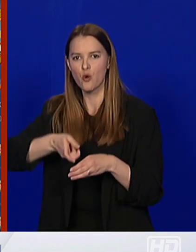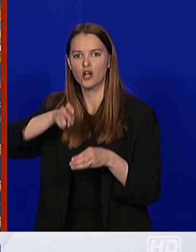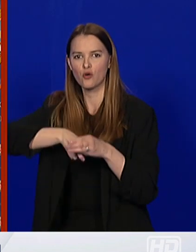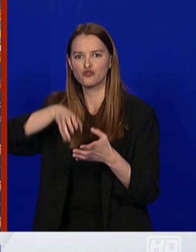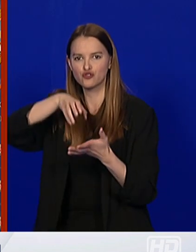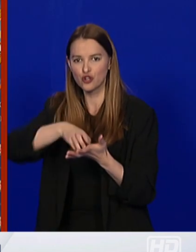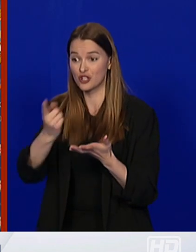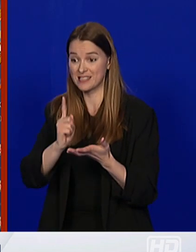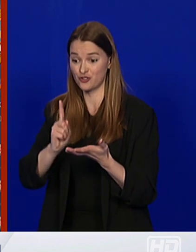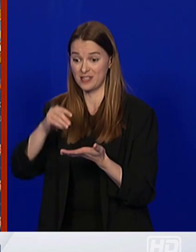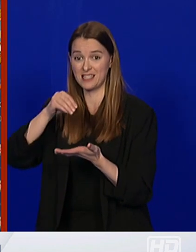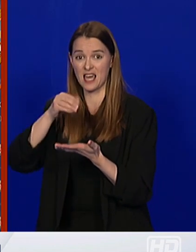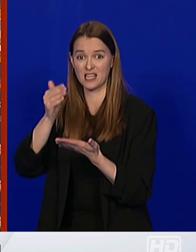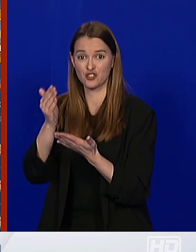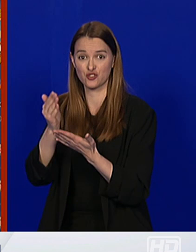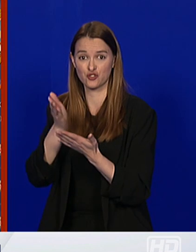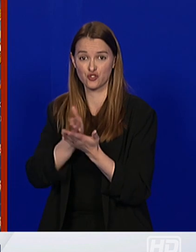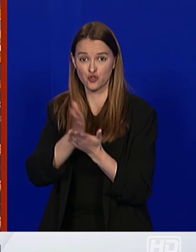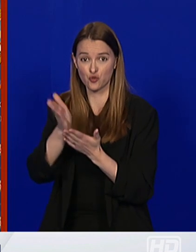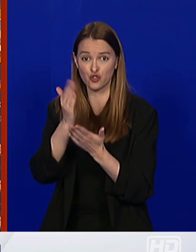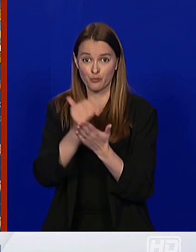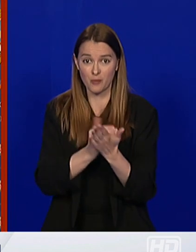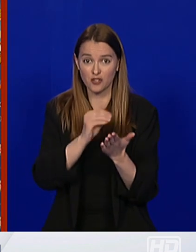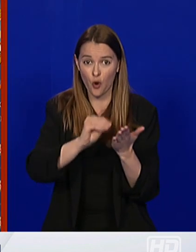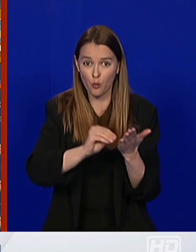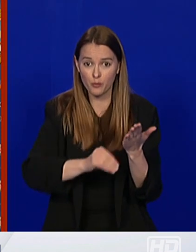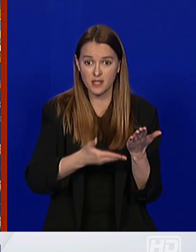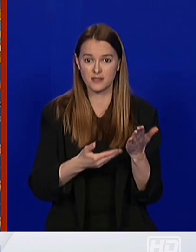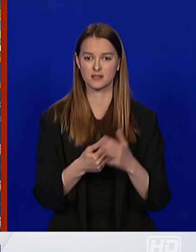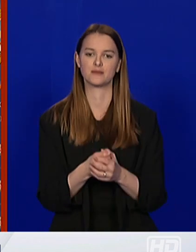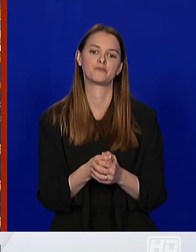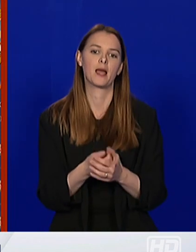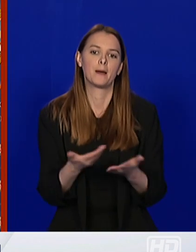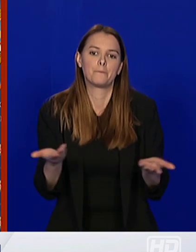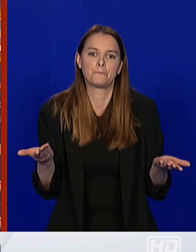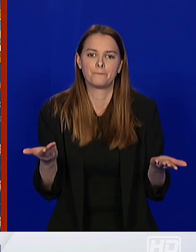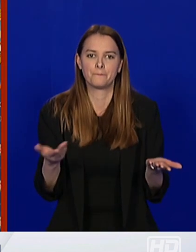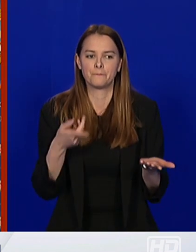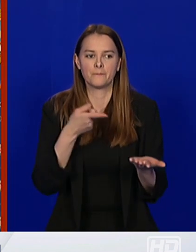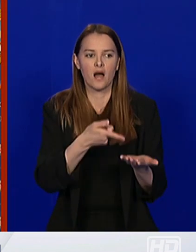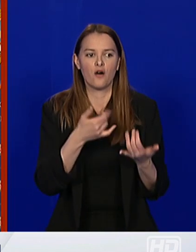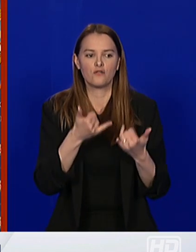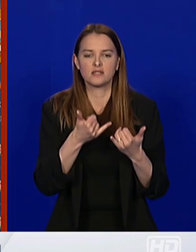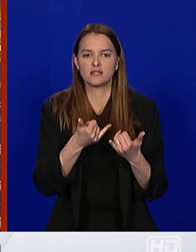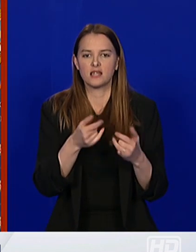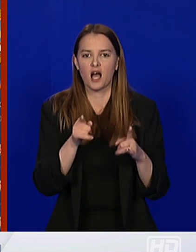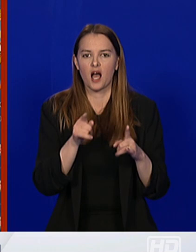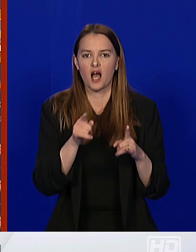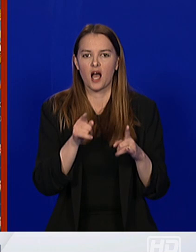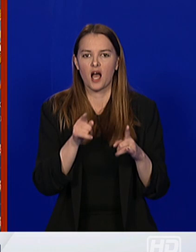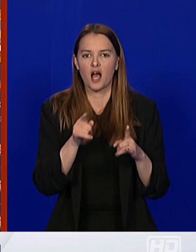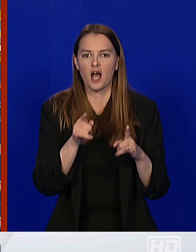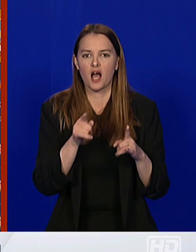Ne, gledajte, riječ je o određenom pravilniku i poslovniku o radu stožera civilne zaštite koji je